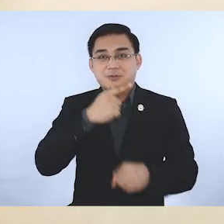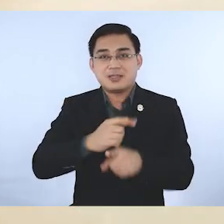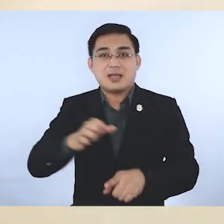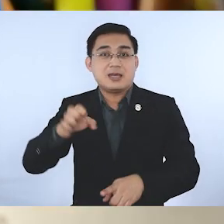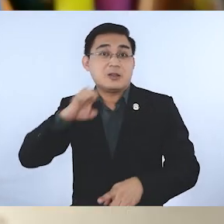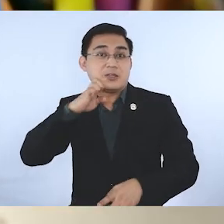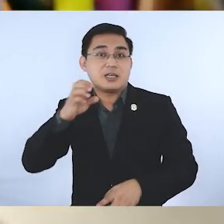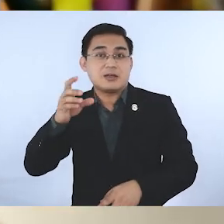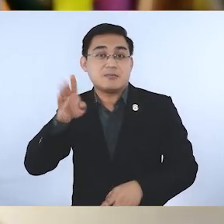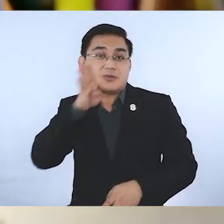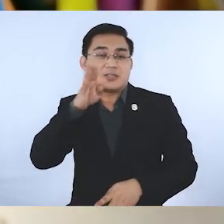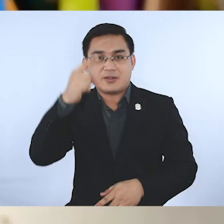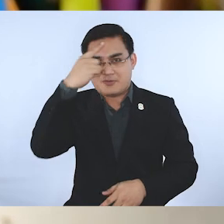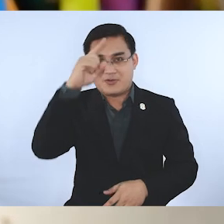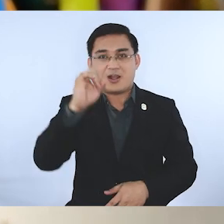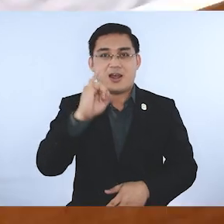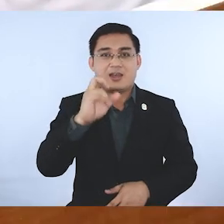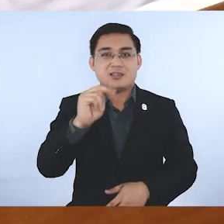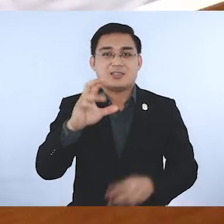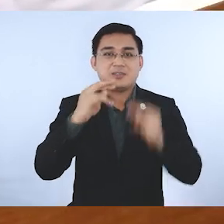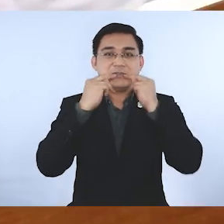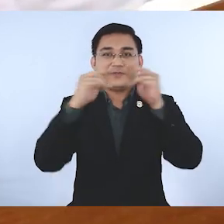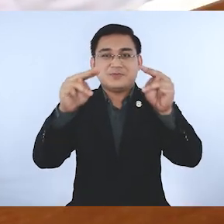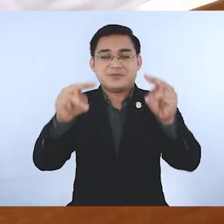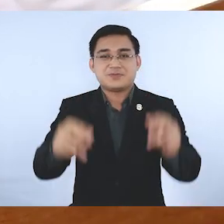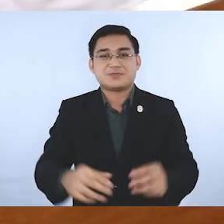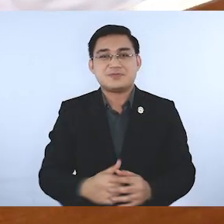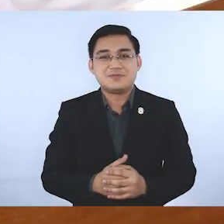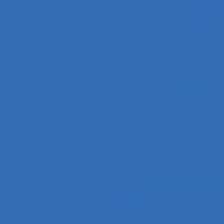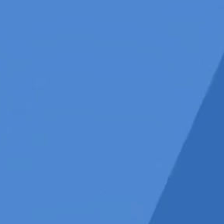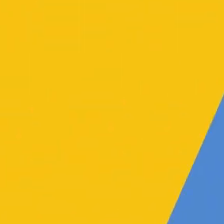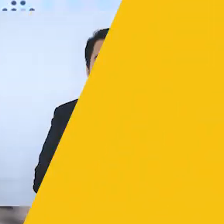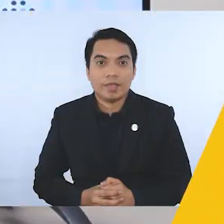May Bagawisan para sa Iglesia ni Cristo News Network.